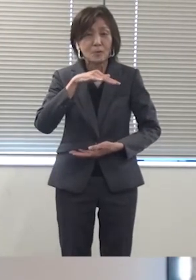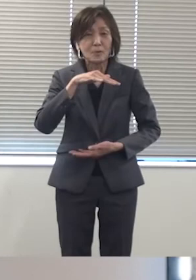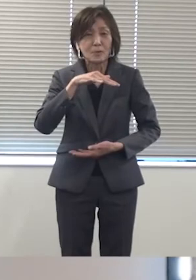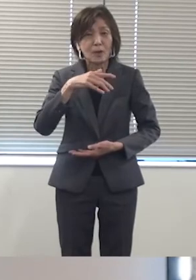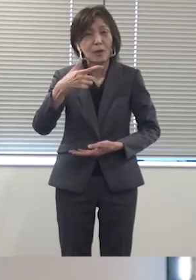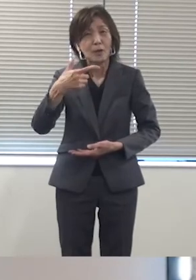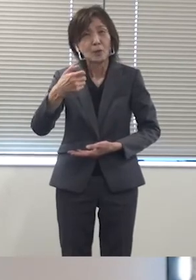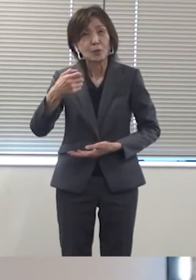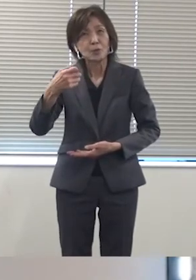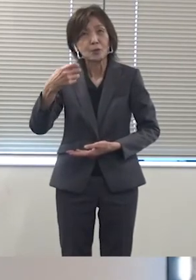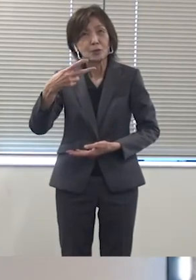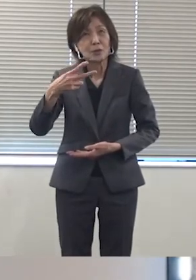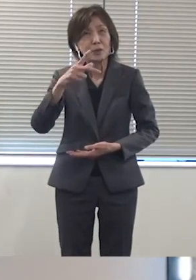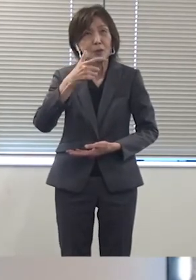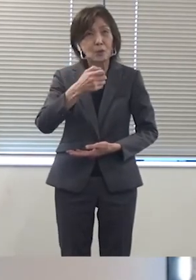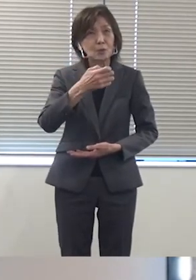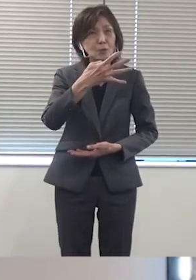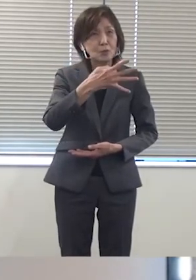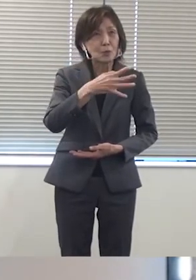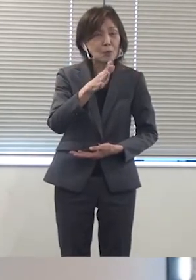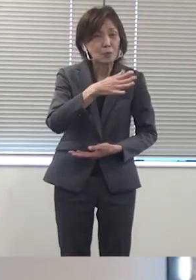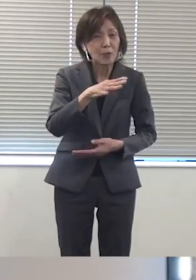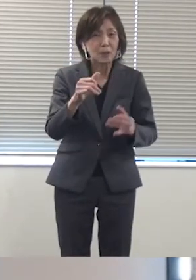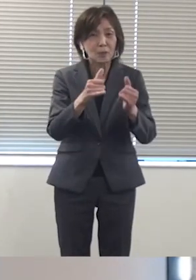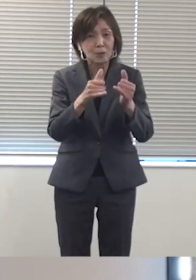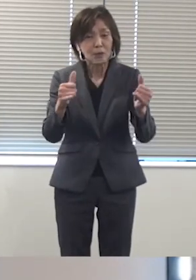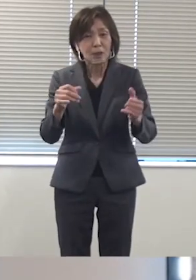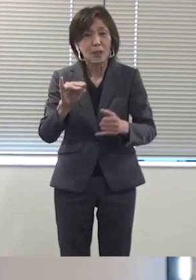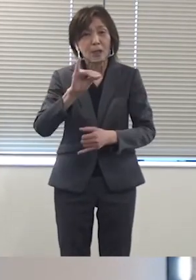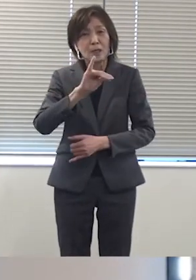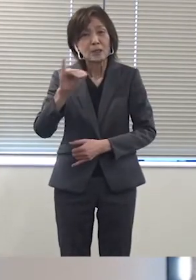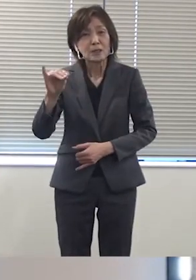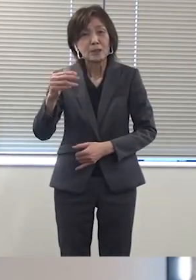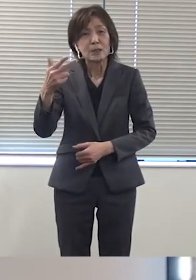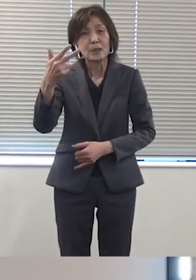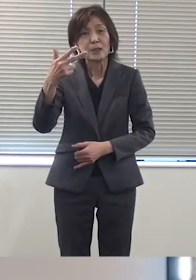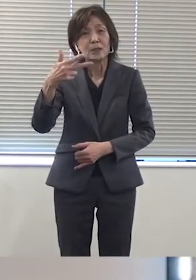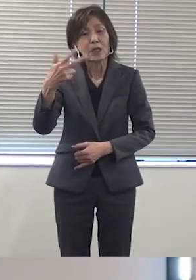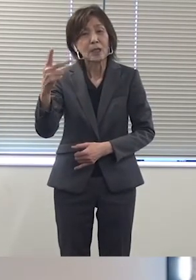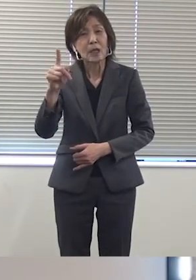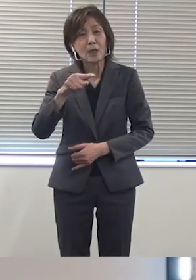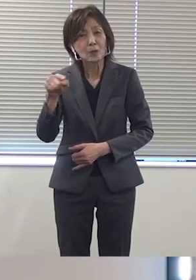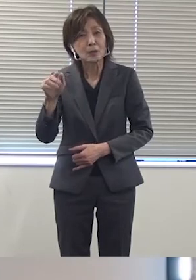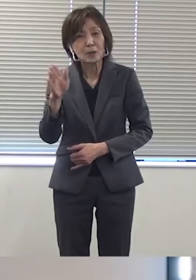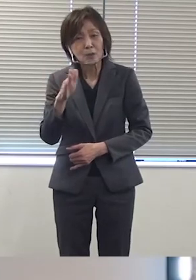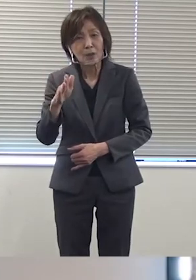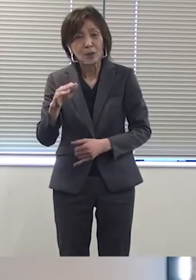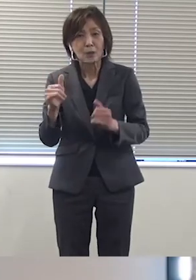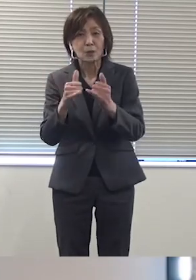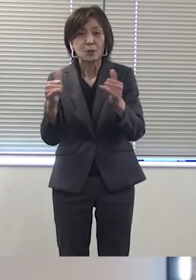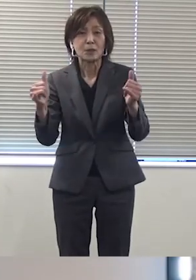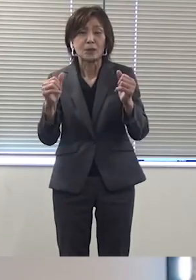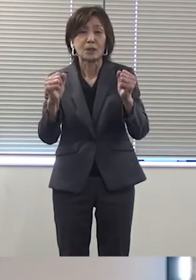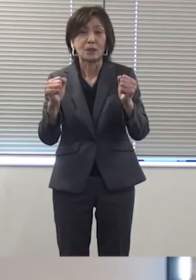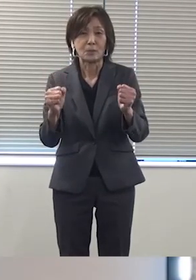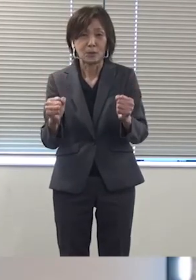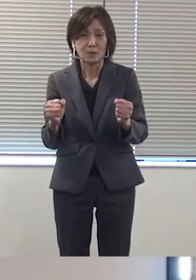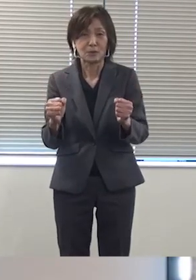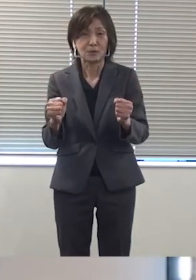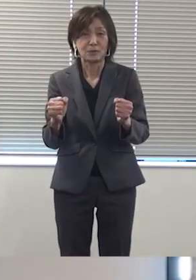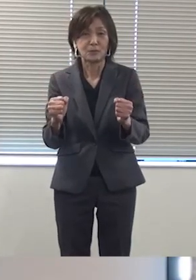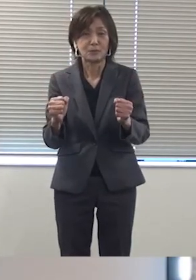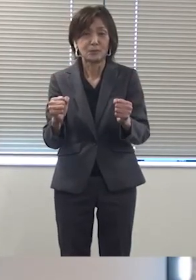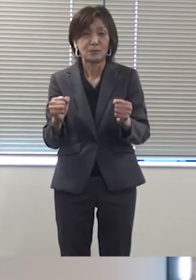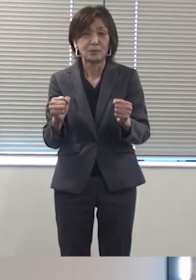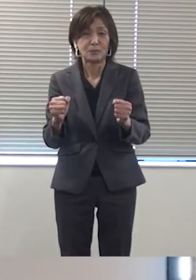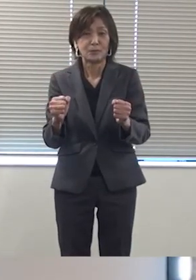い、団塊ジュニアですね。団塊ジュニアが1700万人で、団塊の世代は もっと多いはずなんですが、で